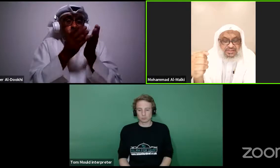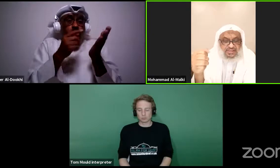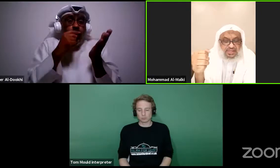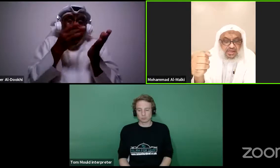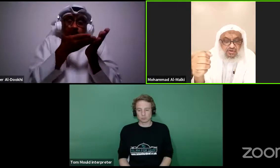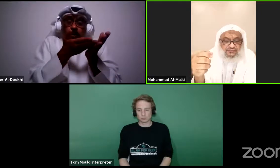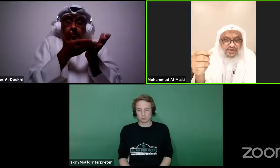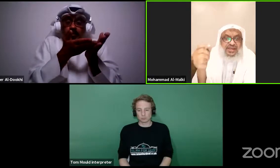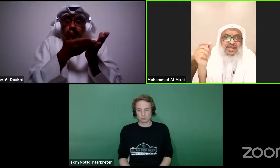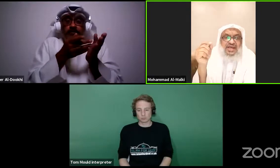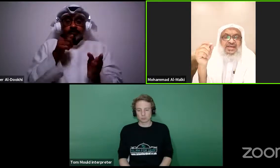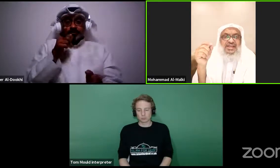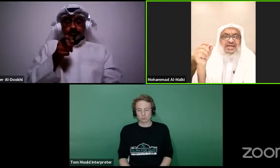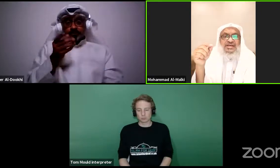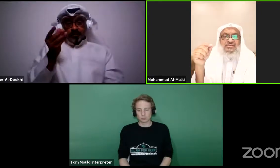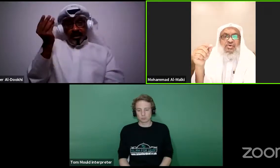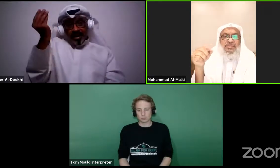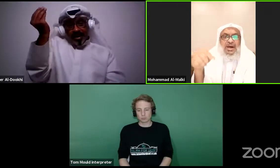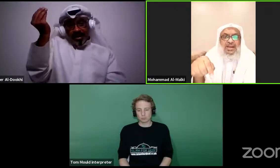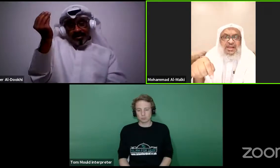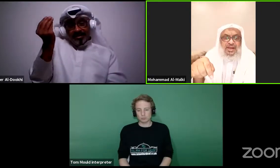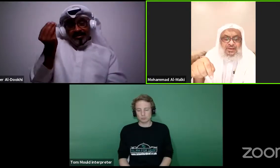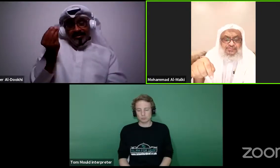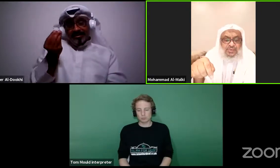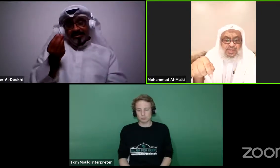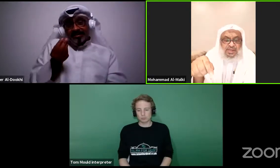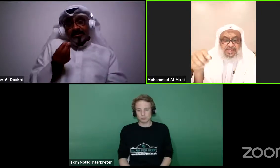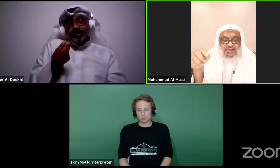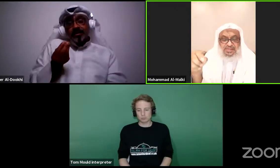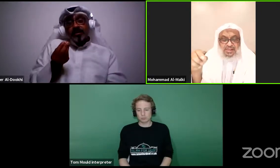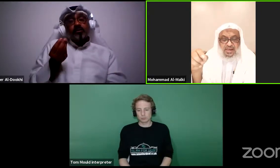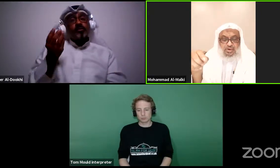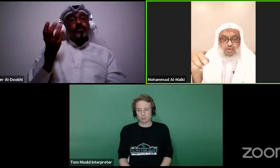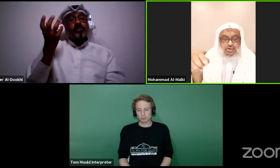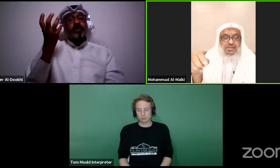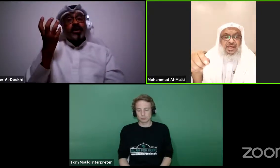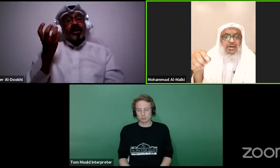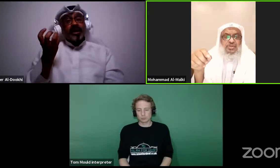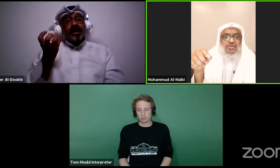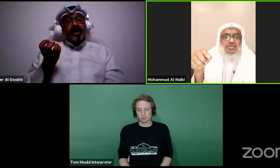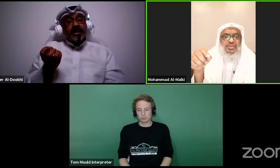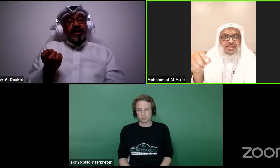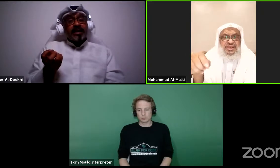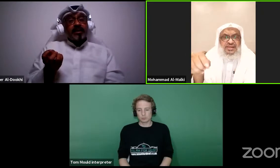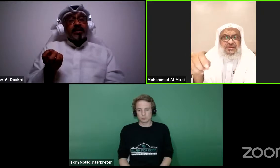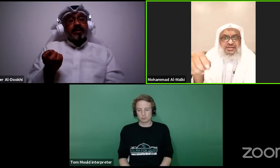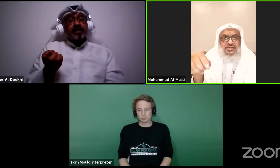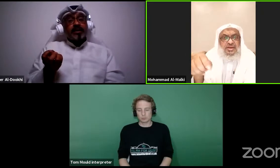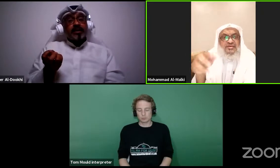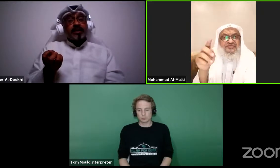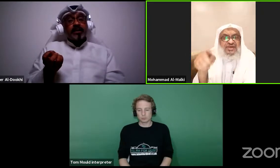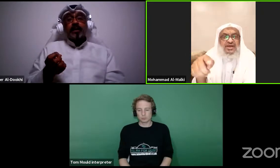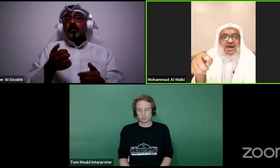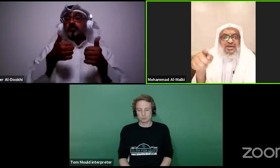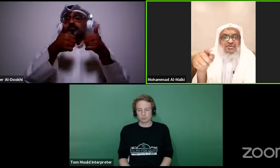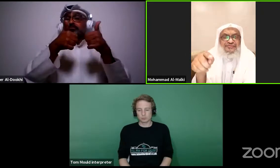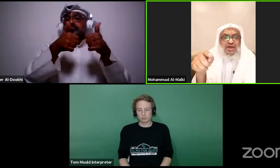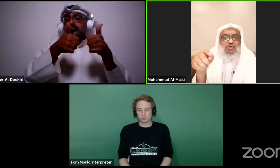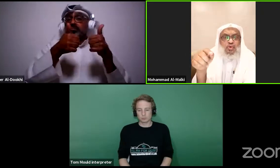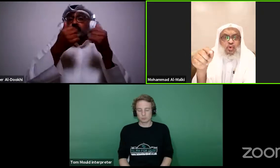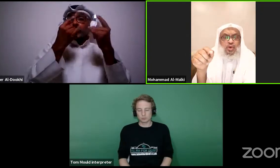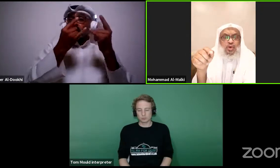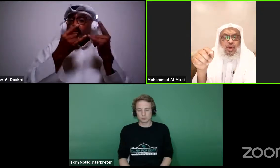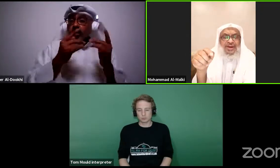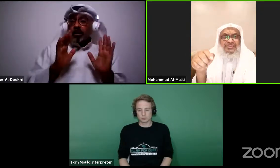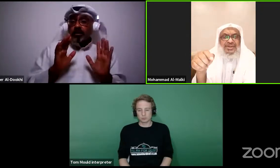إنا أنزلناه في ليلة مباركة إنا كنا منذرين فيها